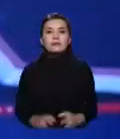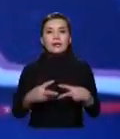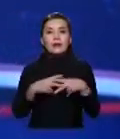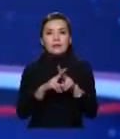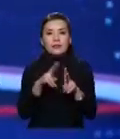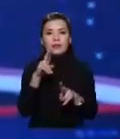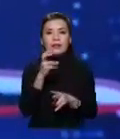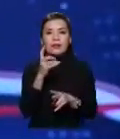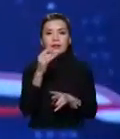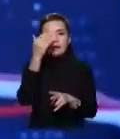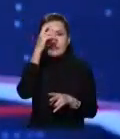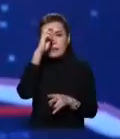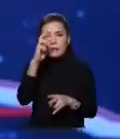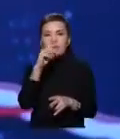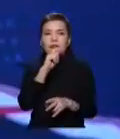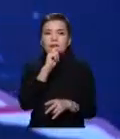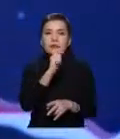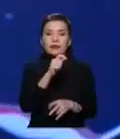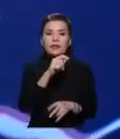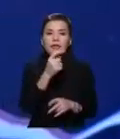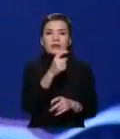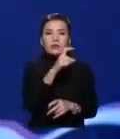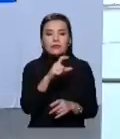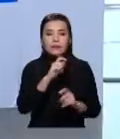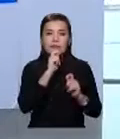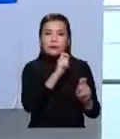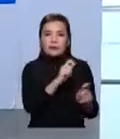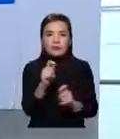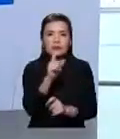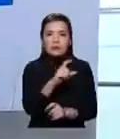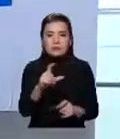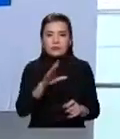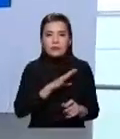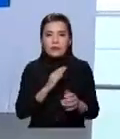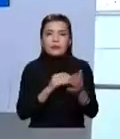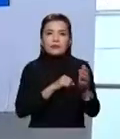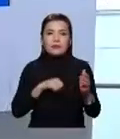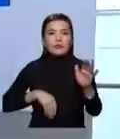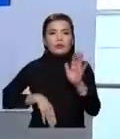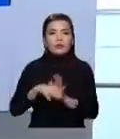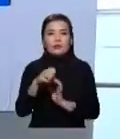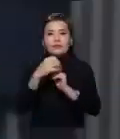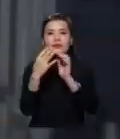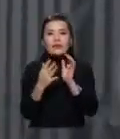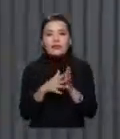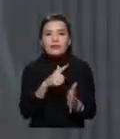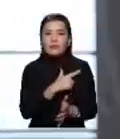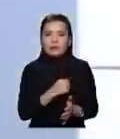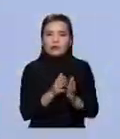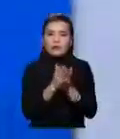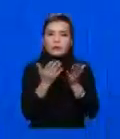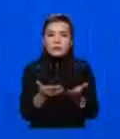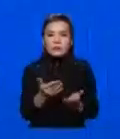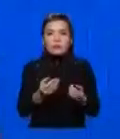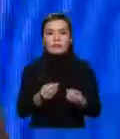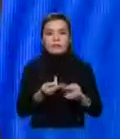Астанада Дарын мемлекеттік сыйлығының иегерлері марапатталды. Үздік деп танылған 19 лауреат диплом, төс белгі және қомақты сыйлыққа ие